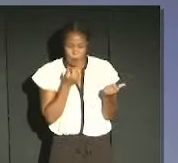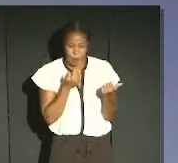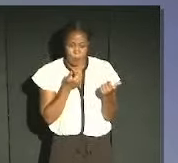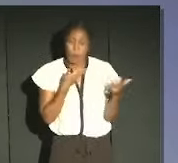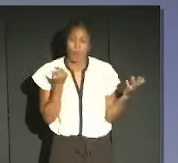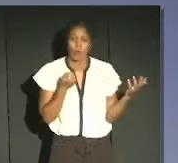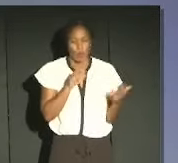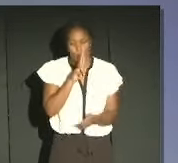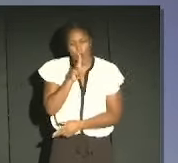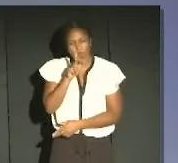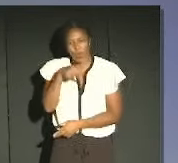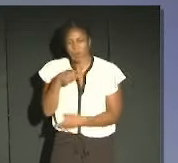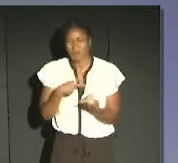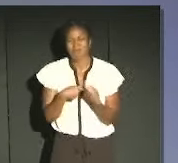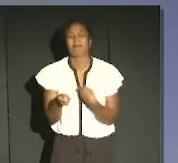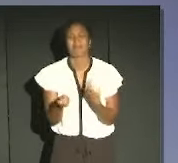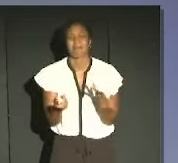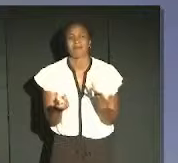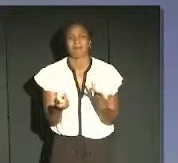Parlement européen